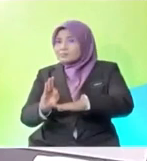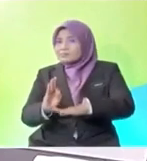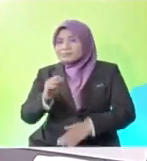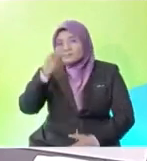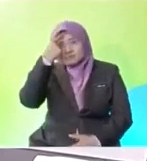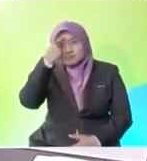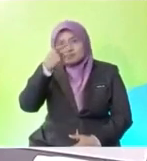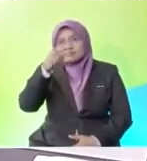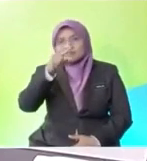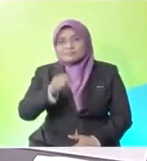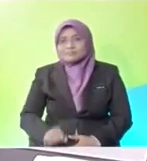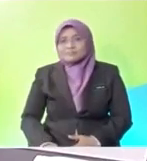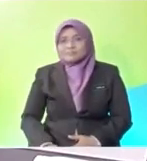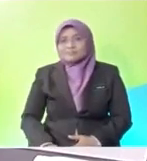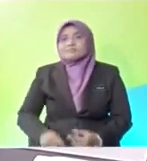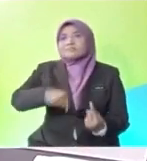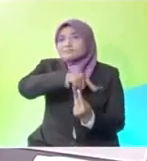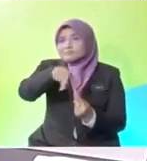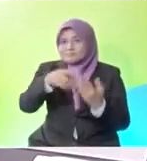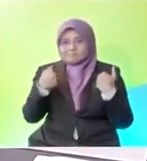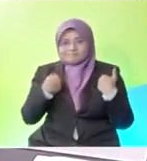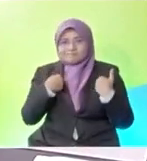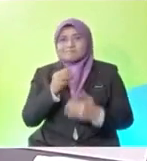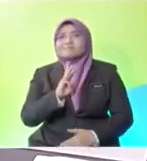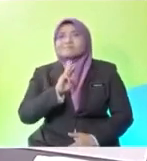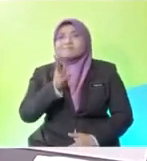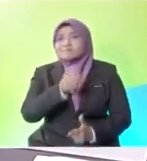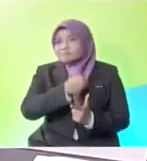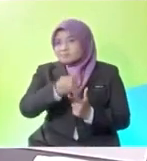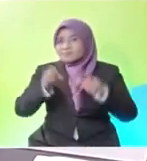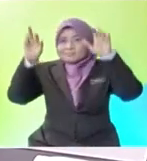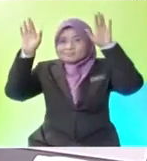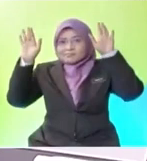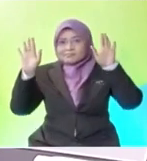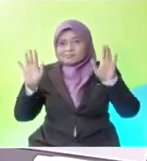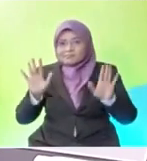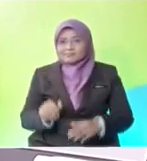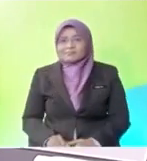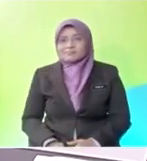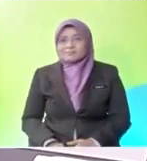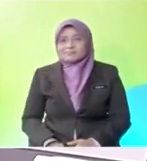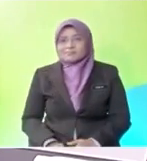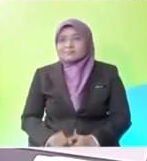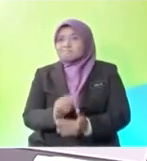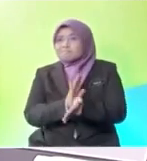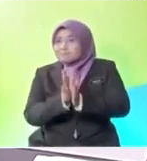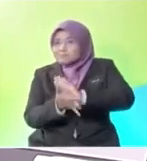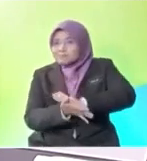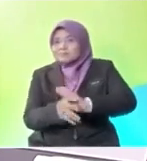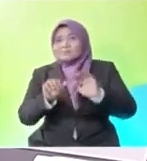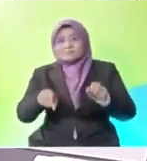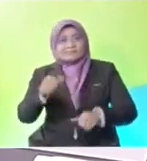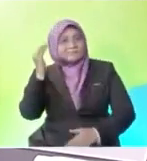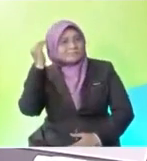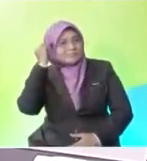ilang supaya kalau berlakunya hujan ada air maka Senso hujan ini akan dapat eee dapat tahu hujan juga